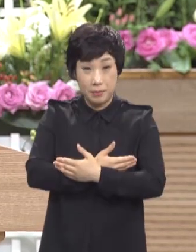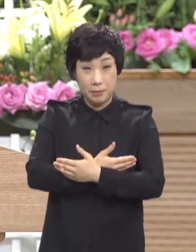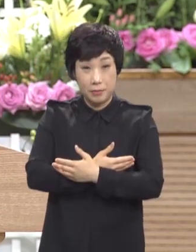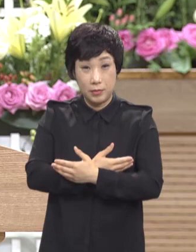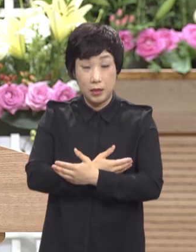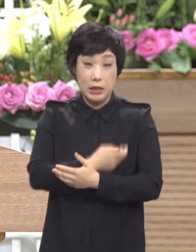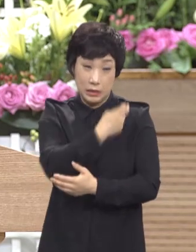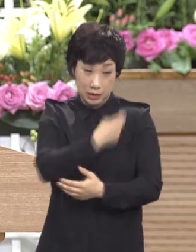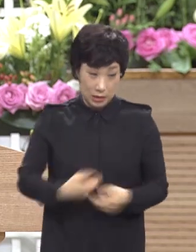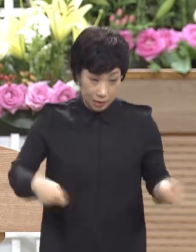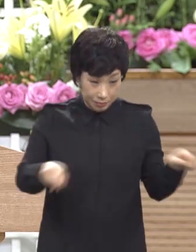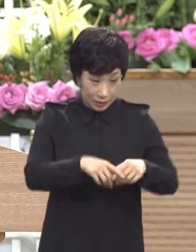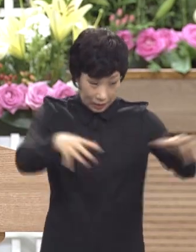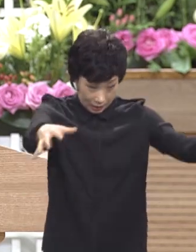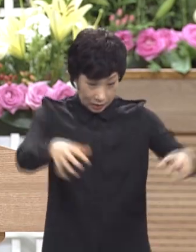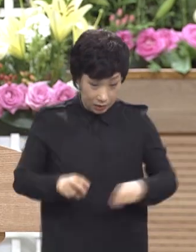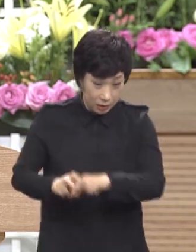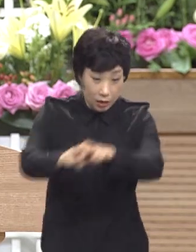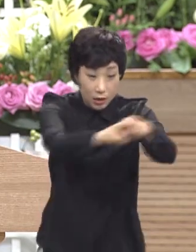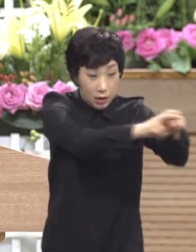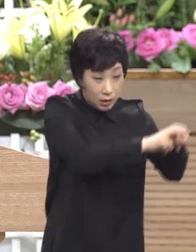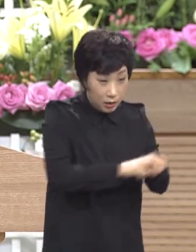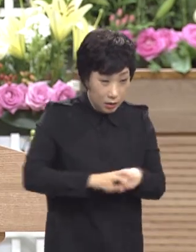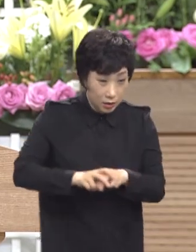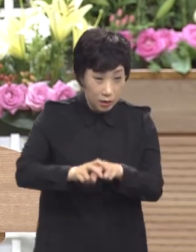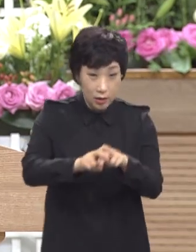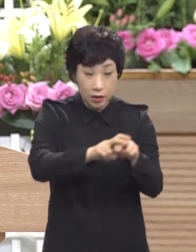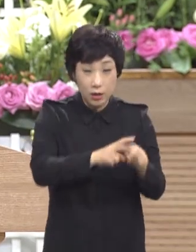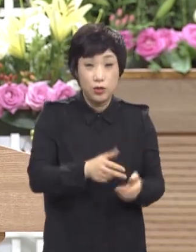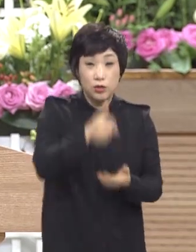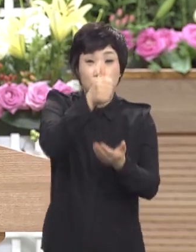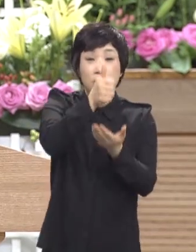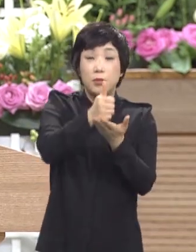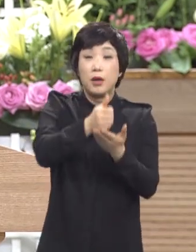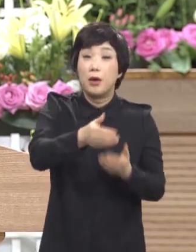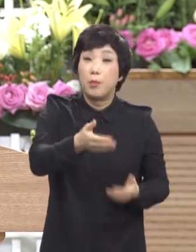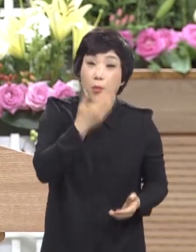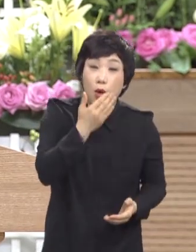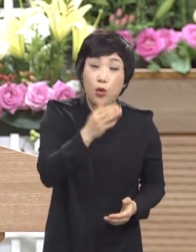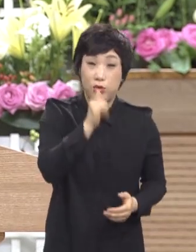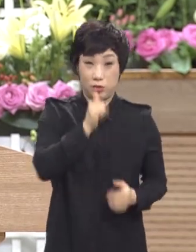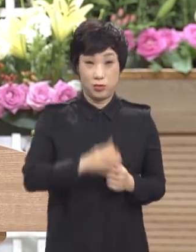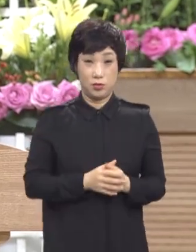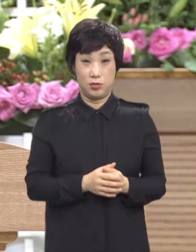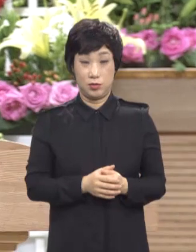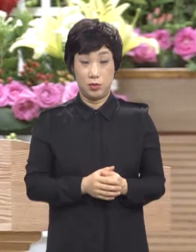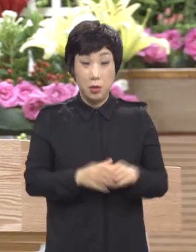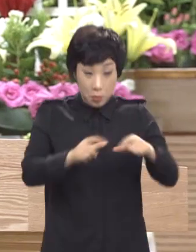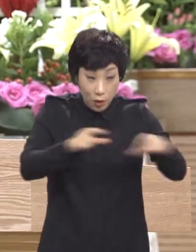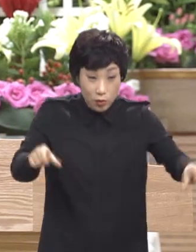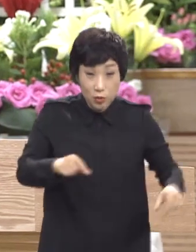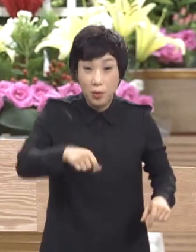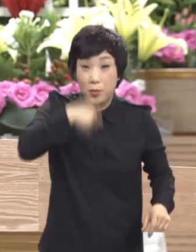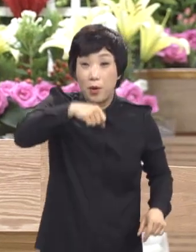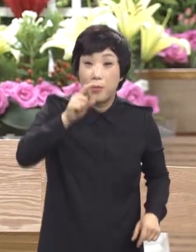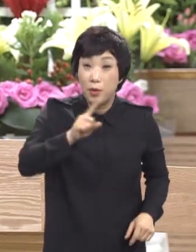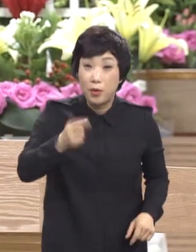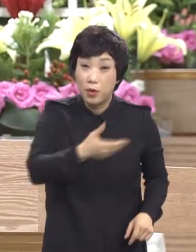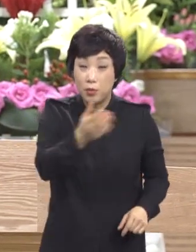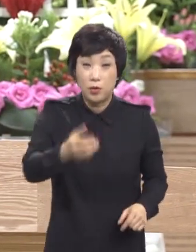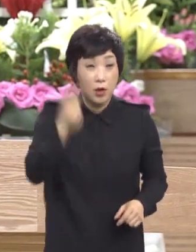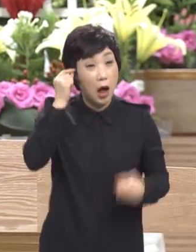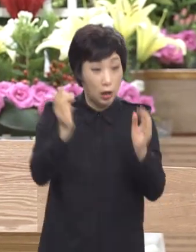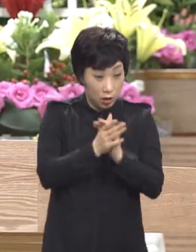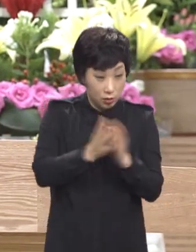초저녁부터 제자들과 함께 앉아서 주의 만찬을 해요. 평소에는 그냥